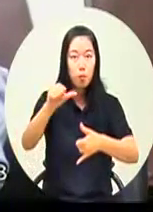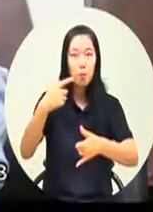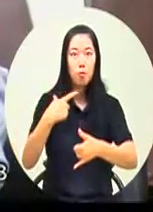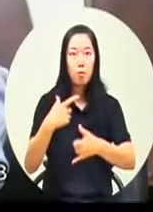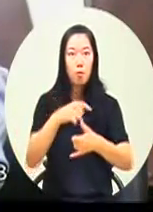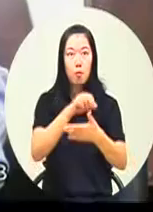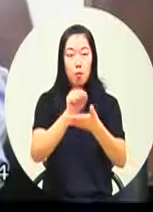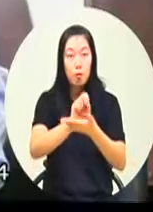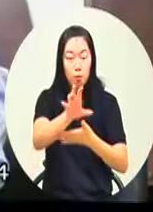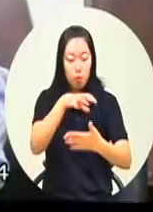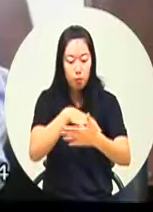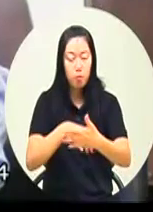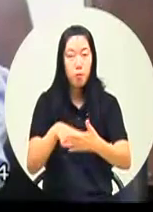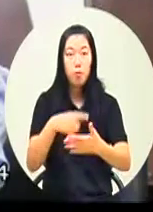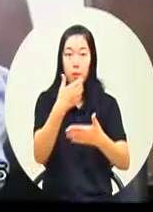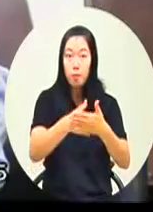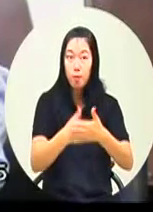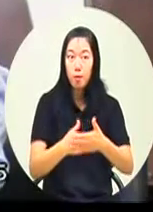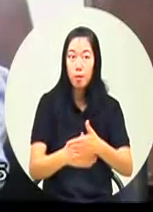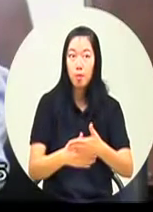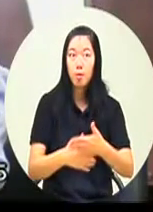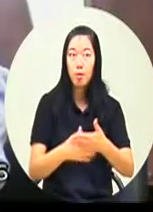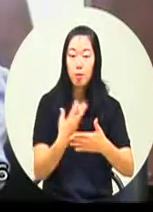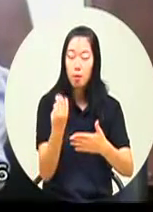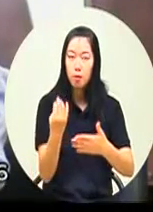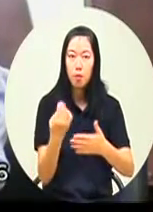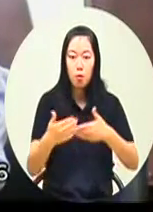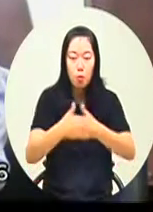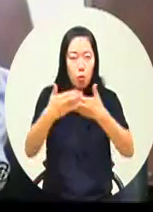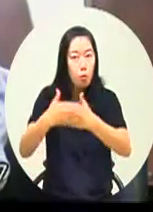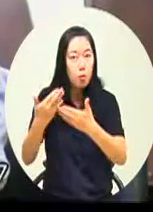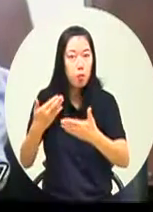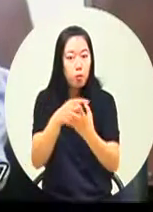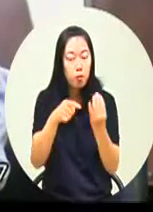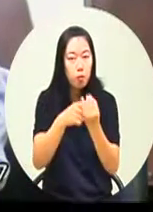面减少的车祸小案件哦，